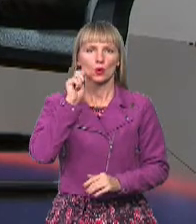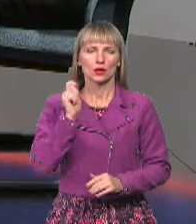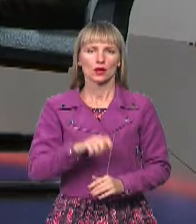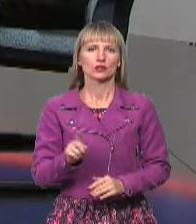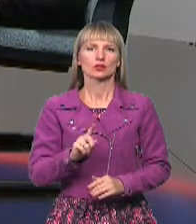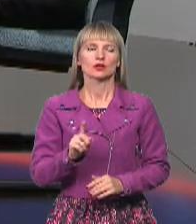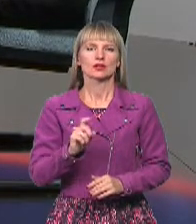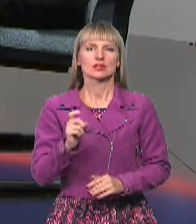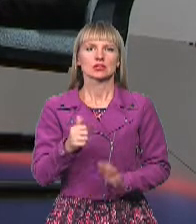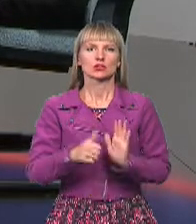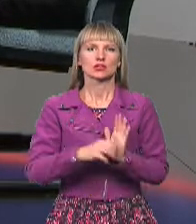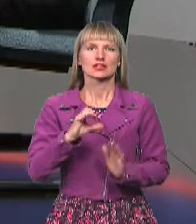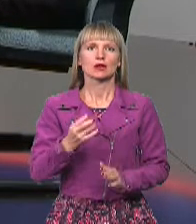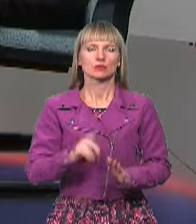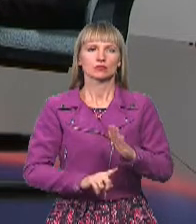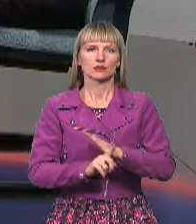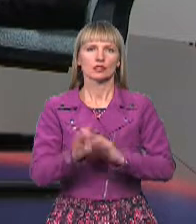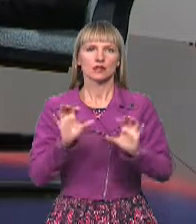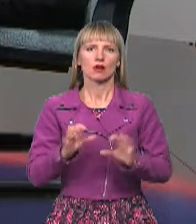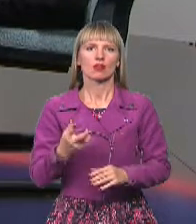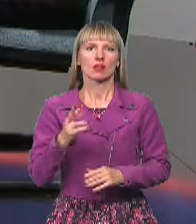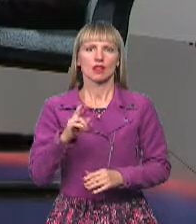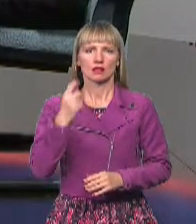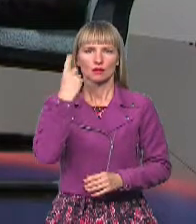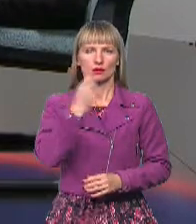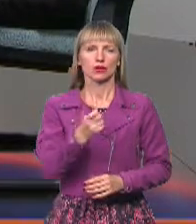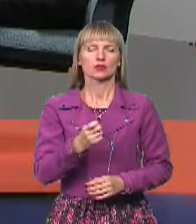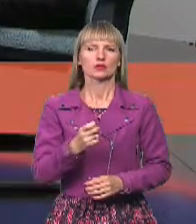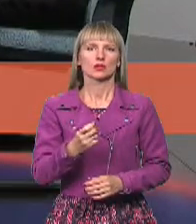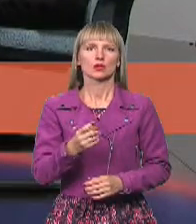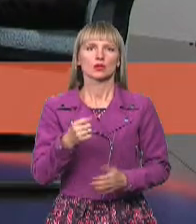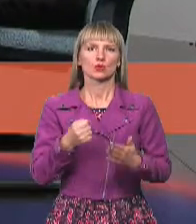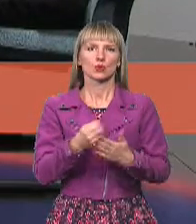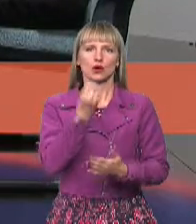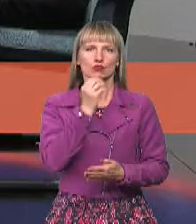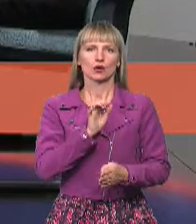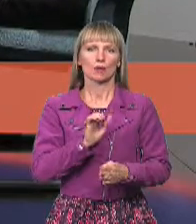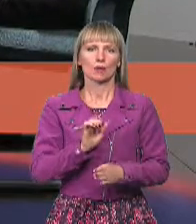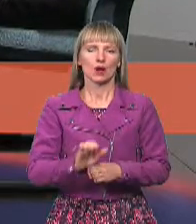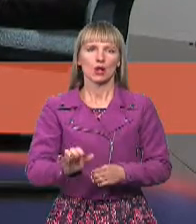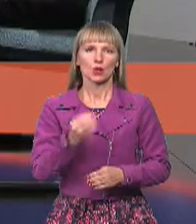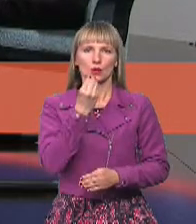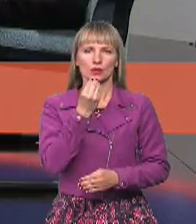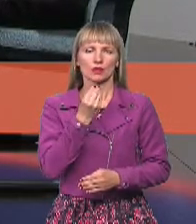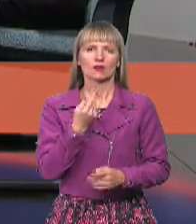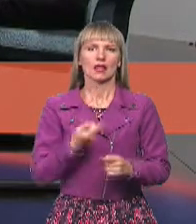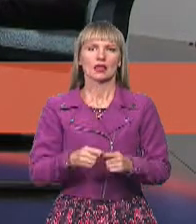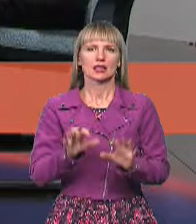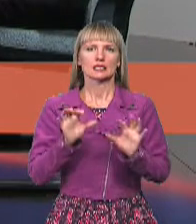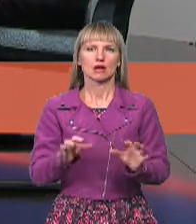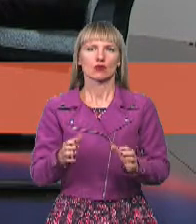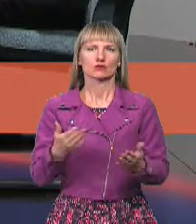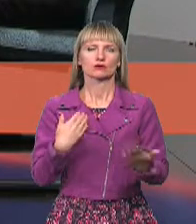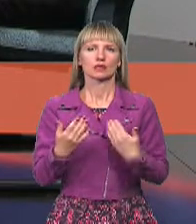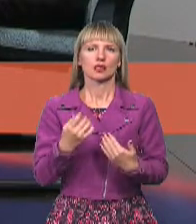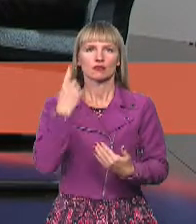6 серпня вступив у силу закон про інформацію для споживачів щодо харчових продуктів? Ну, этот закон больше касается именно информации